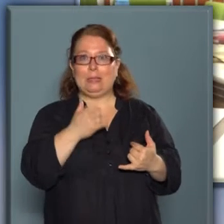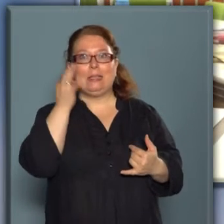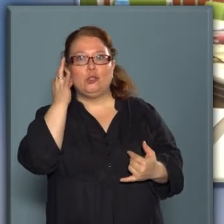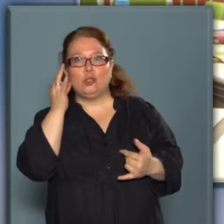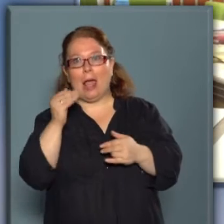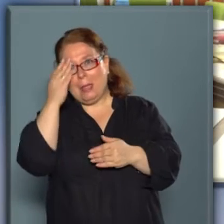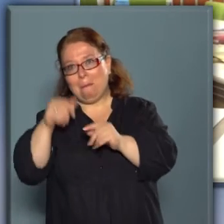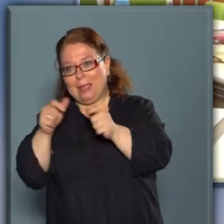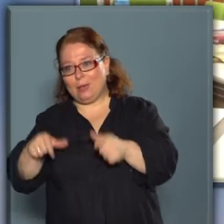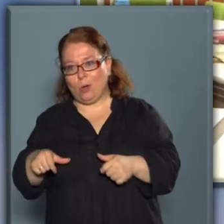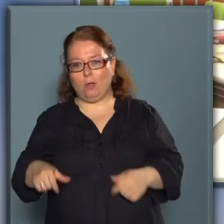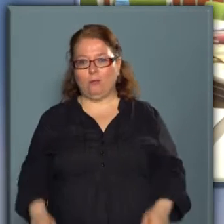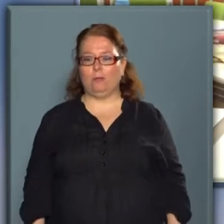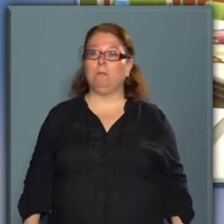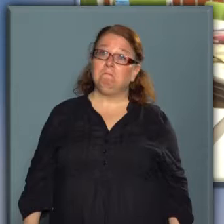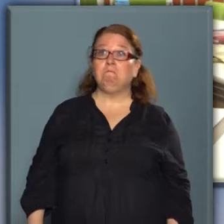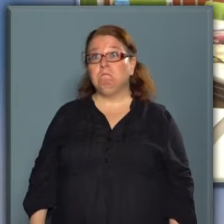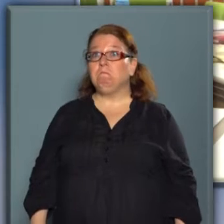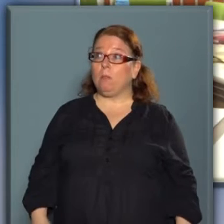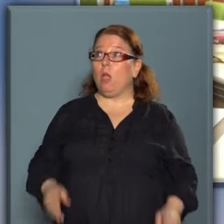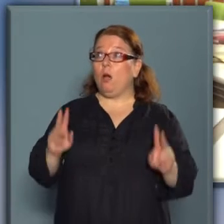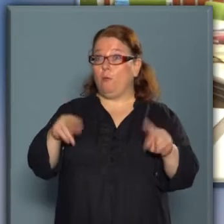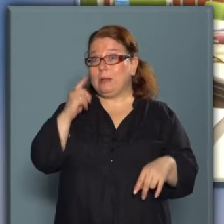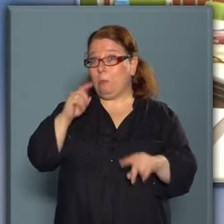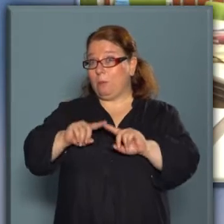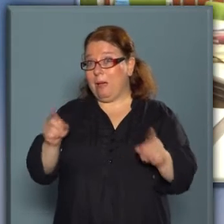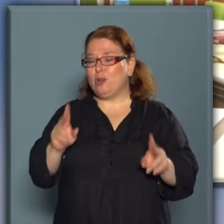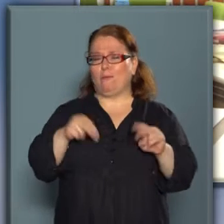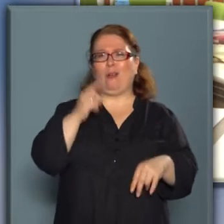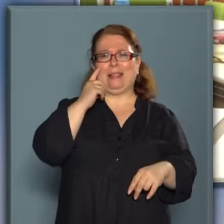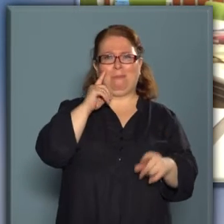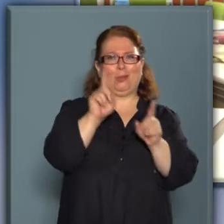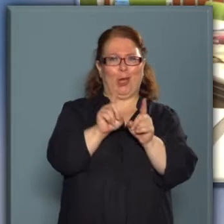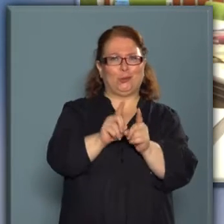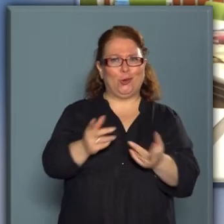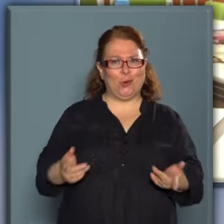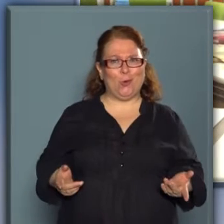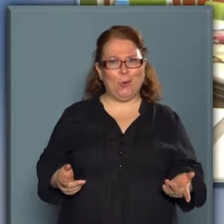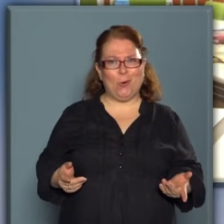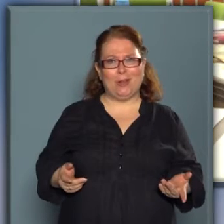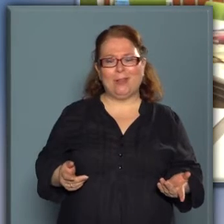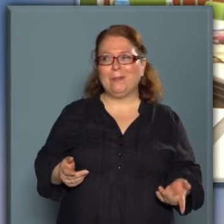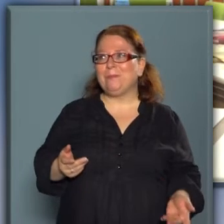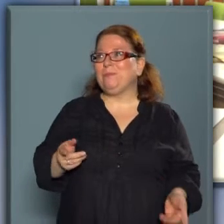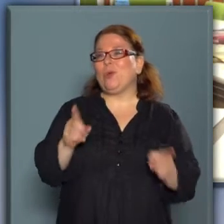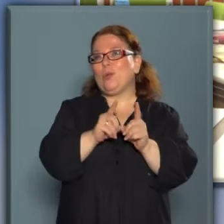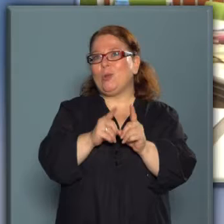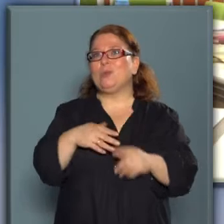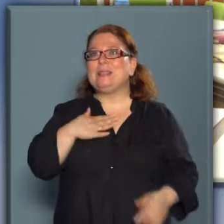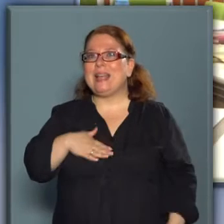mai kislányi esetleg? Bizonyos szempontból más volt, de bizonyos szempontból meg hasonló, tehát